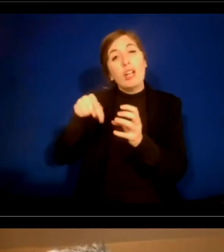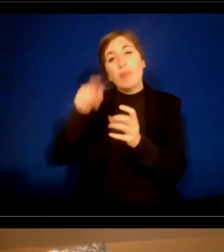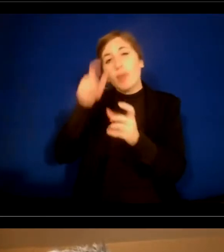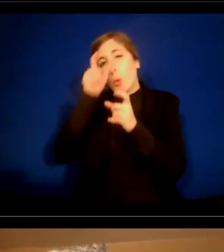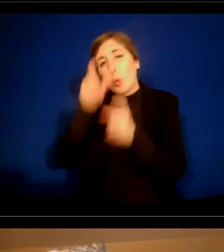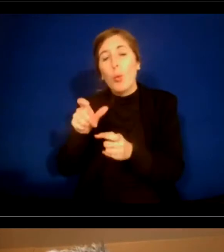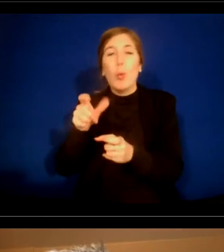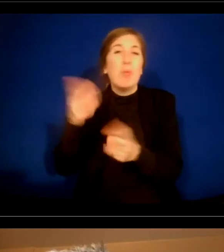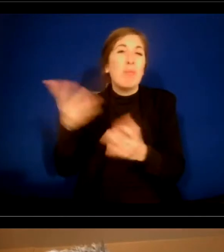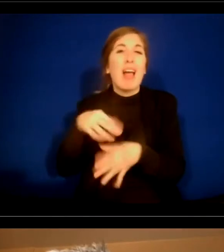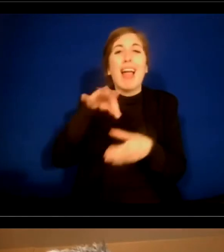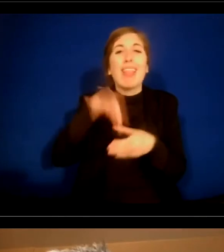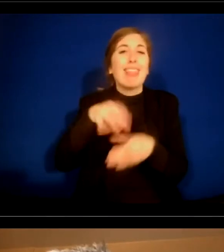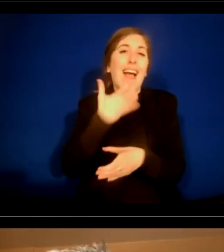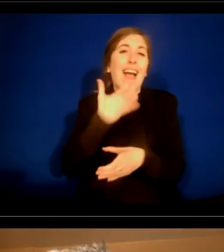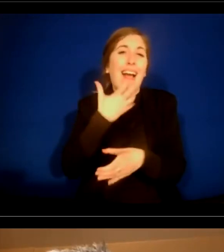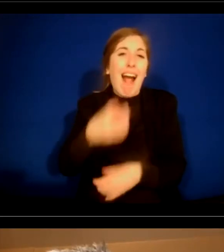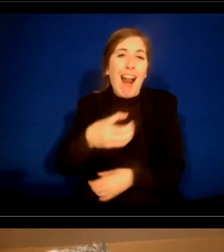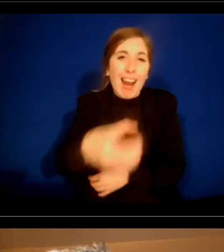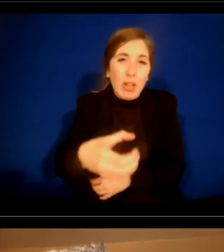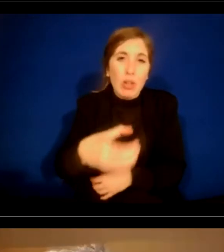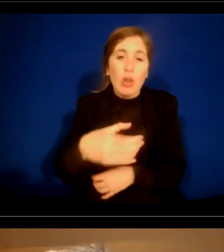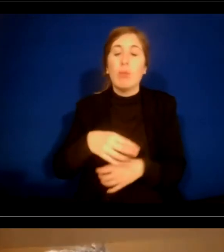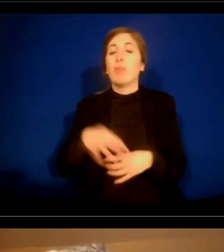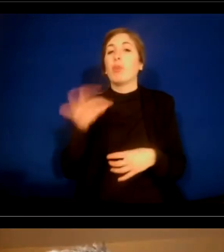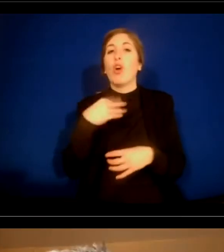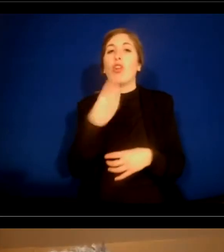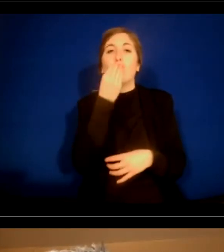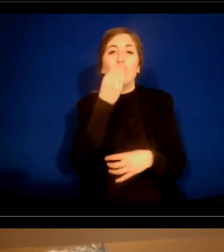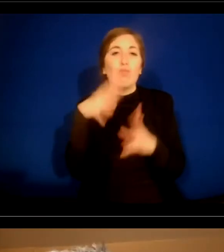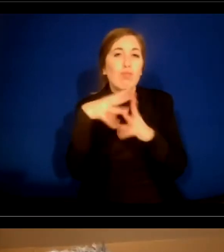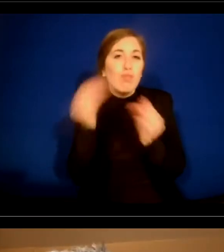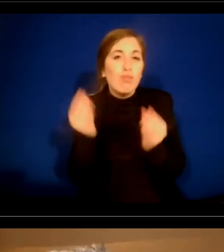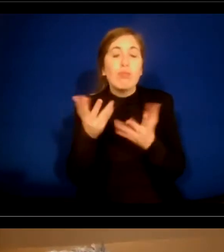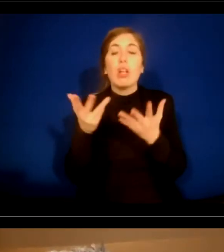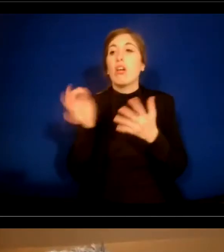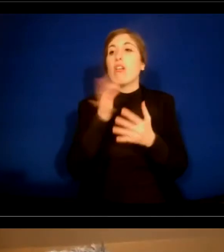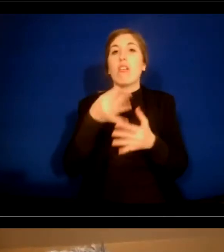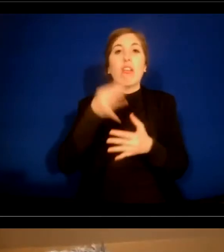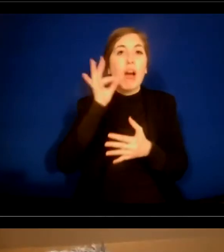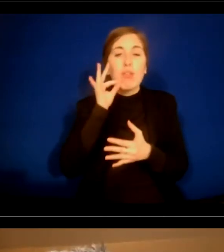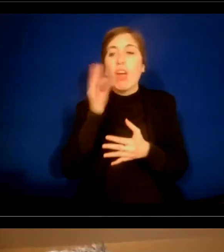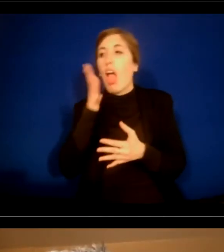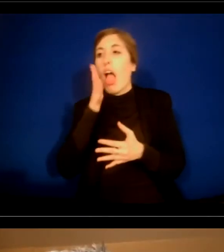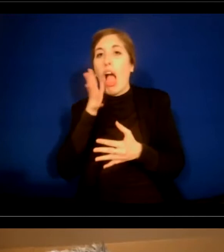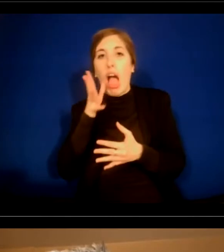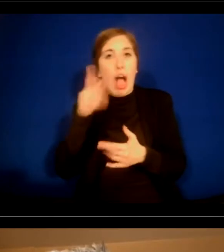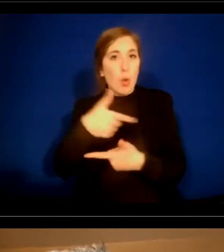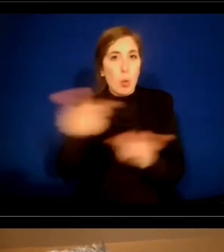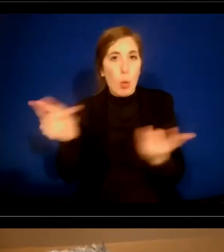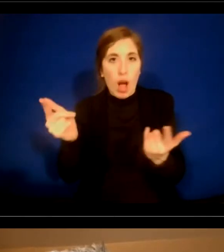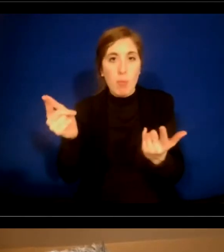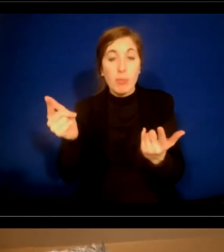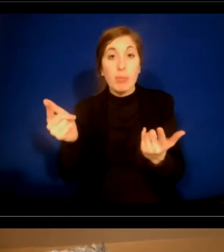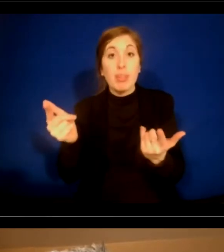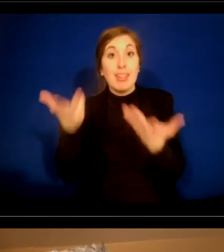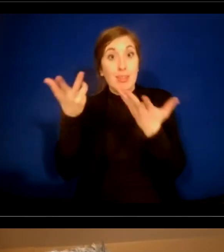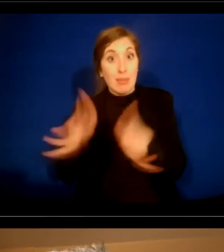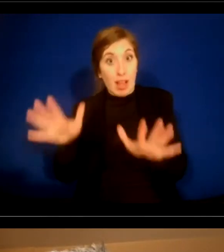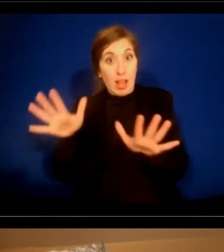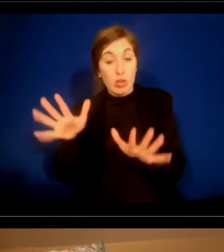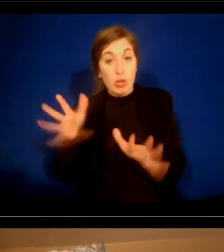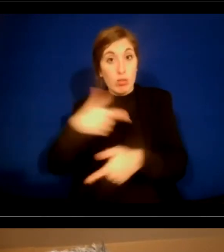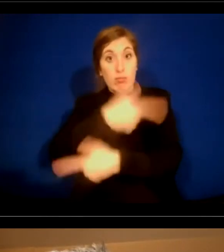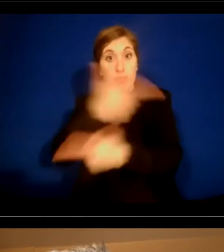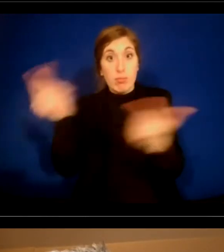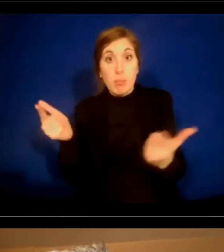caldo, uno snack, un caffè, un po' di acqua. E poi da lì coordinare le famiglie,